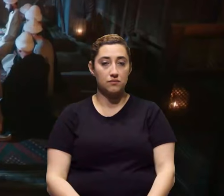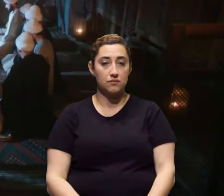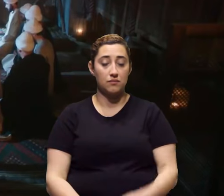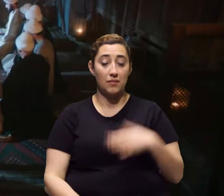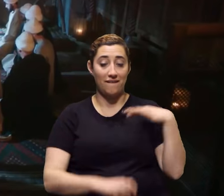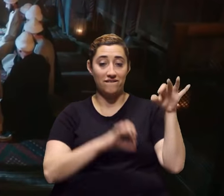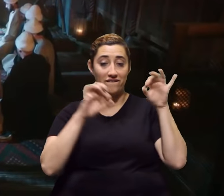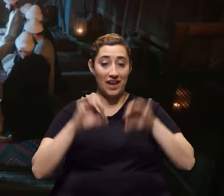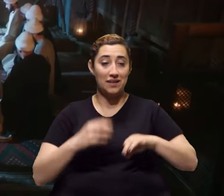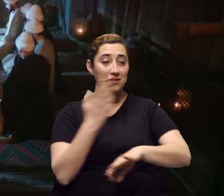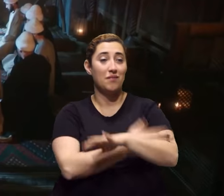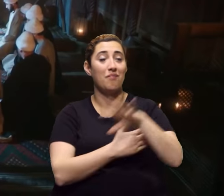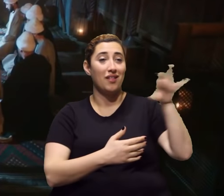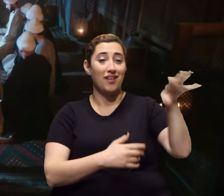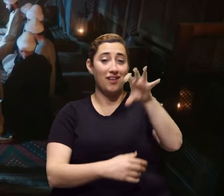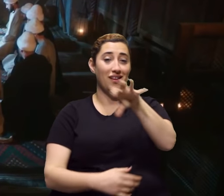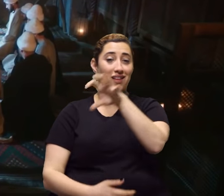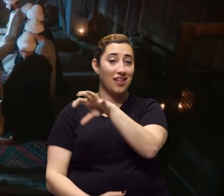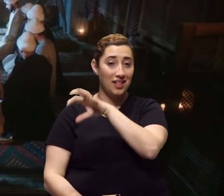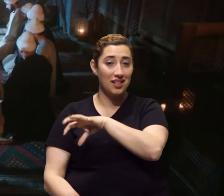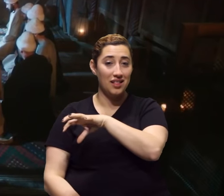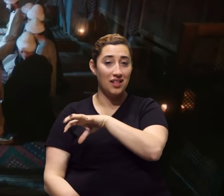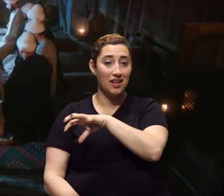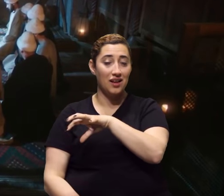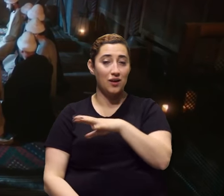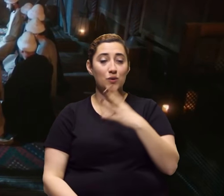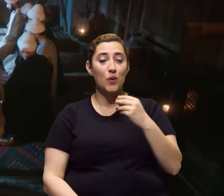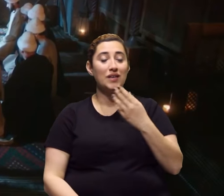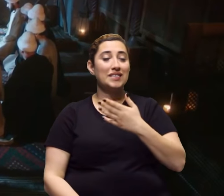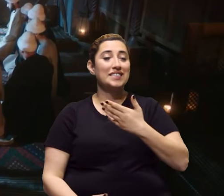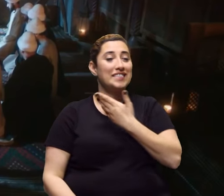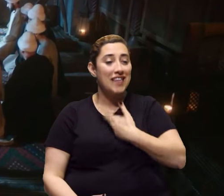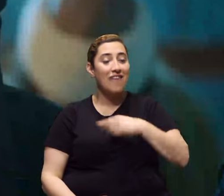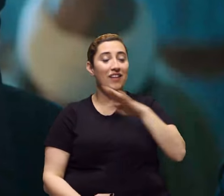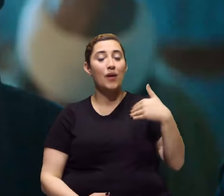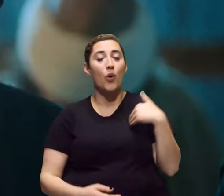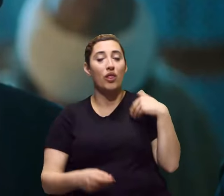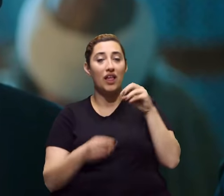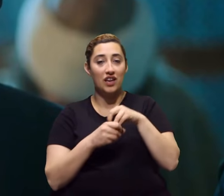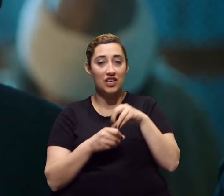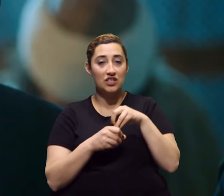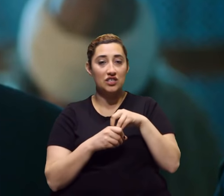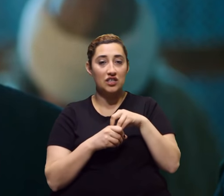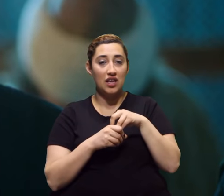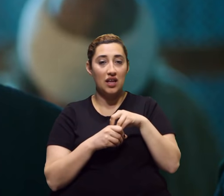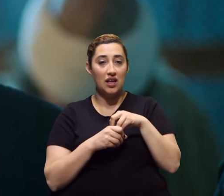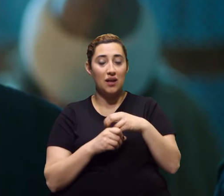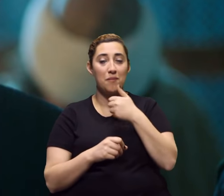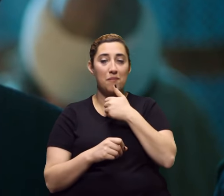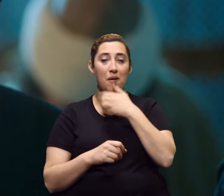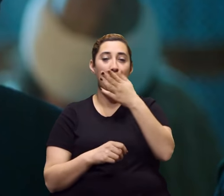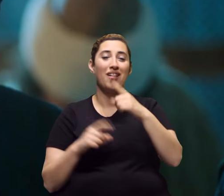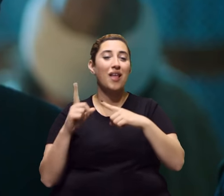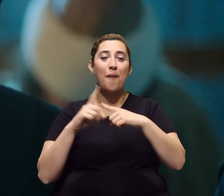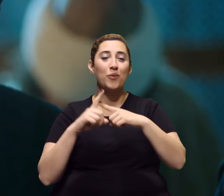dinliyor. Vardığımız illere, şol safa gönüllere, baba taptuk